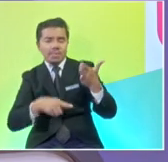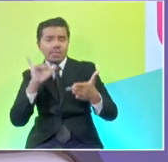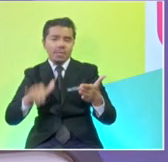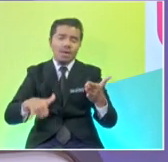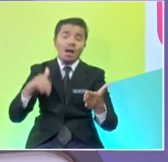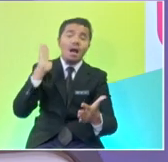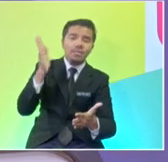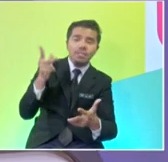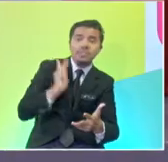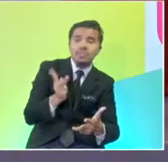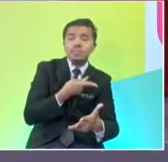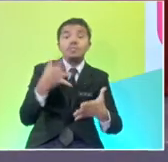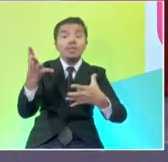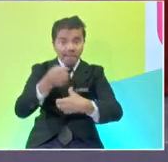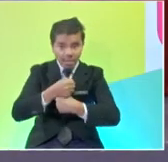namanya